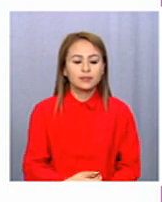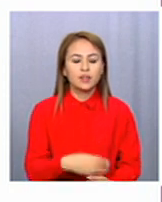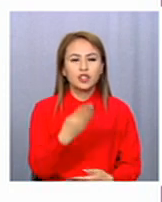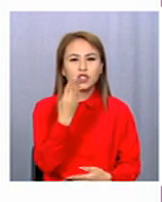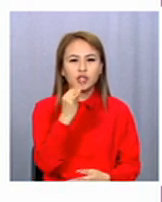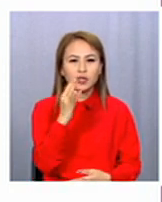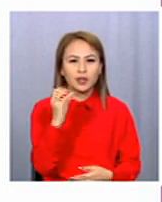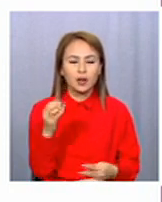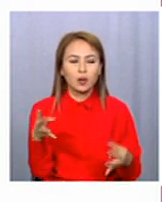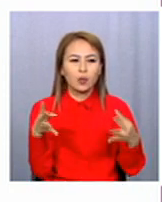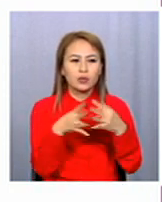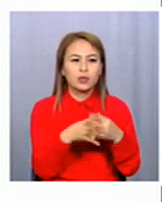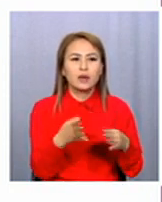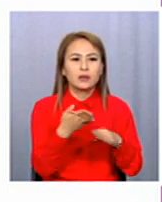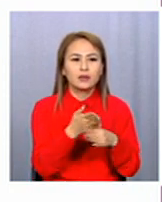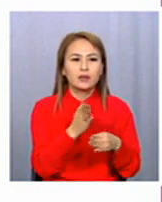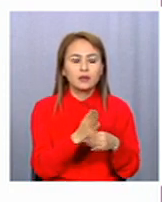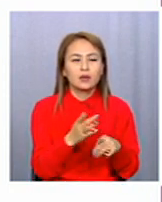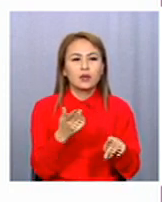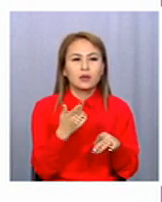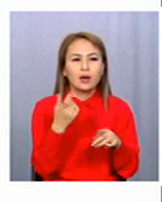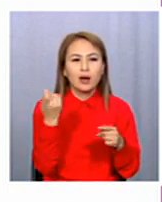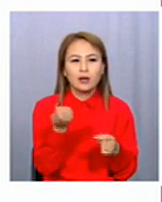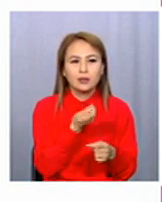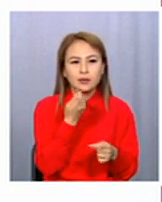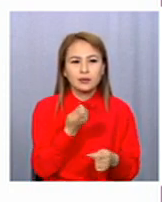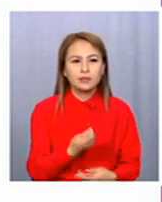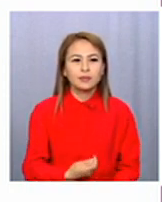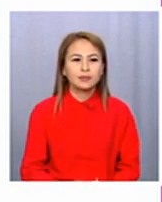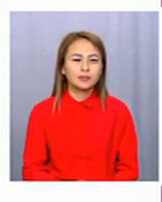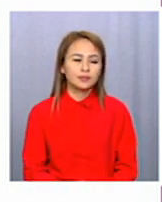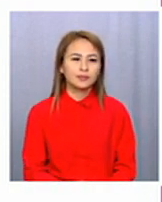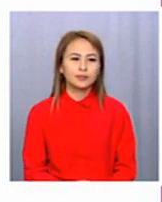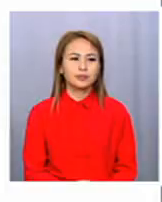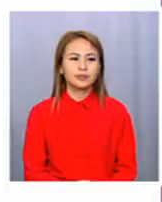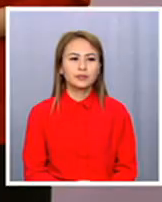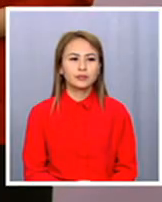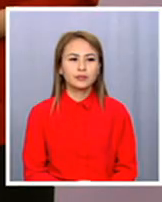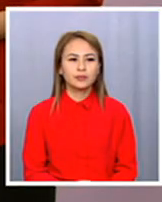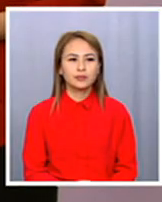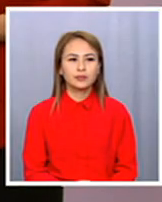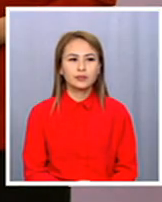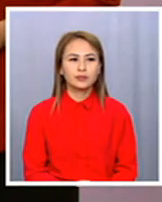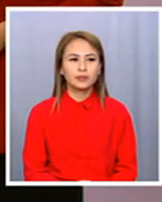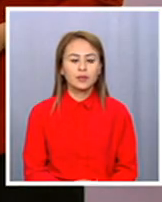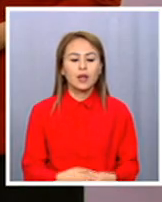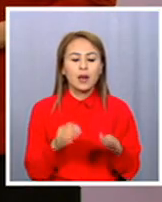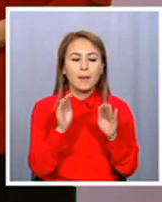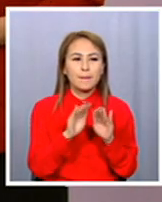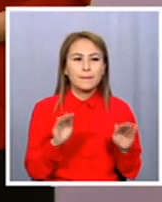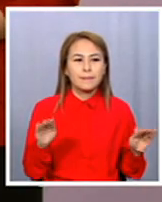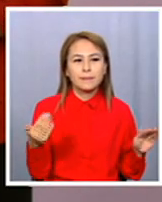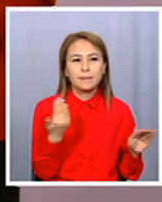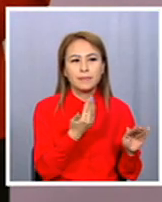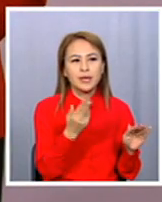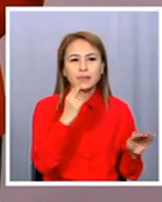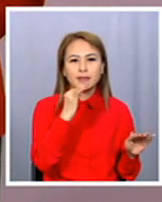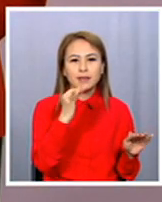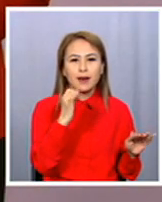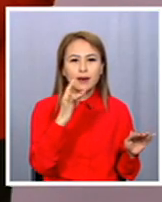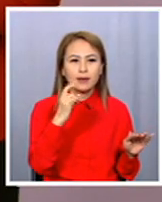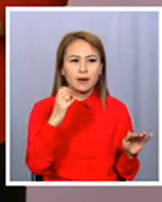тәтті нанның саны аз. Жарайсындар, келесі тапсырмаға назар аударайық. Балалар, мұнда диаграмма